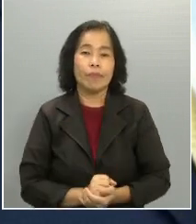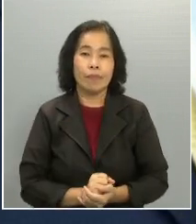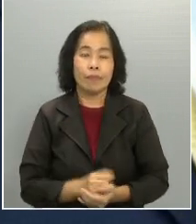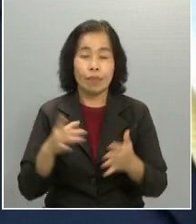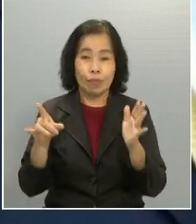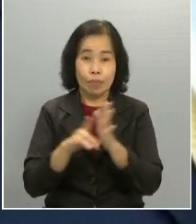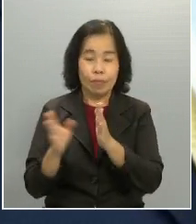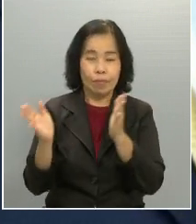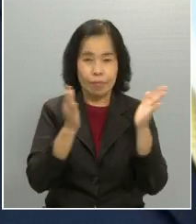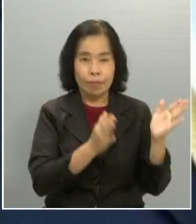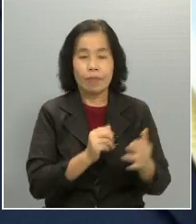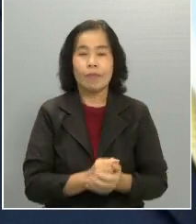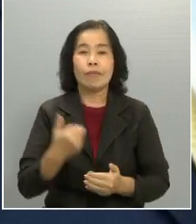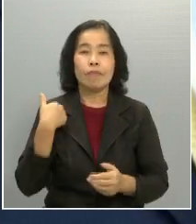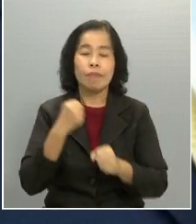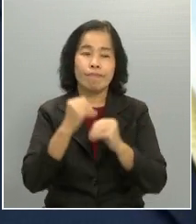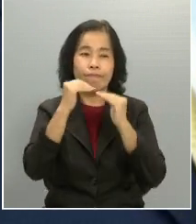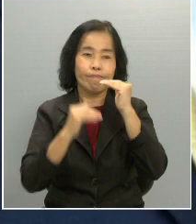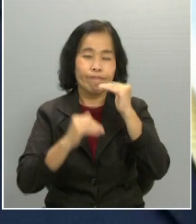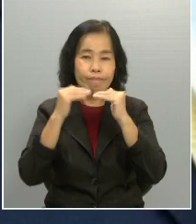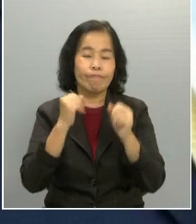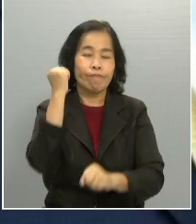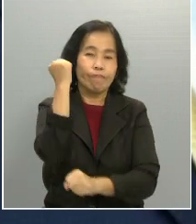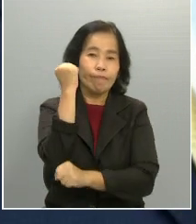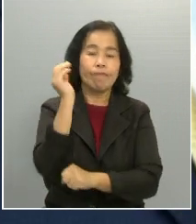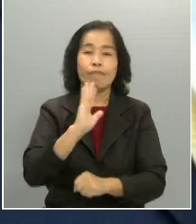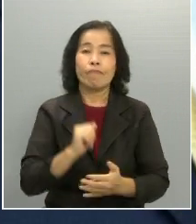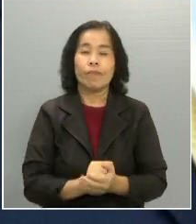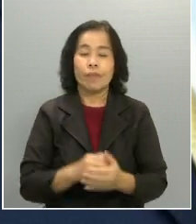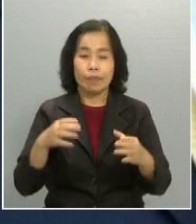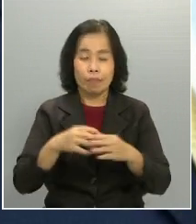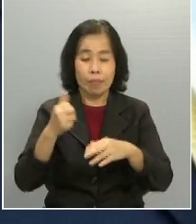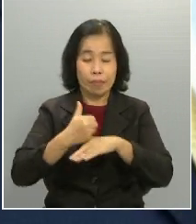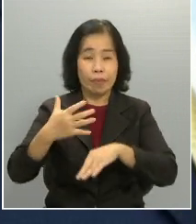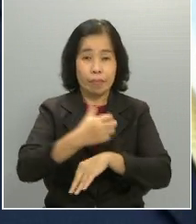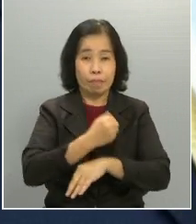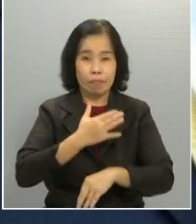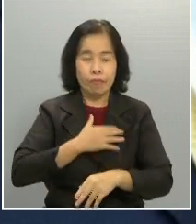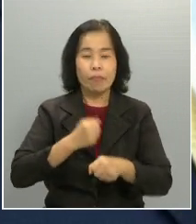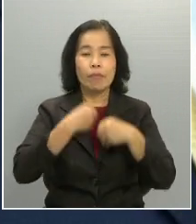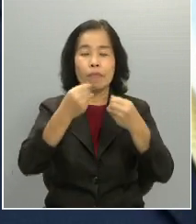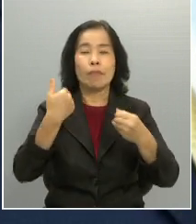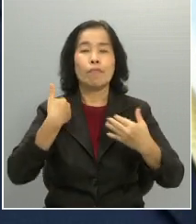ตอบโจทย์ความเหลื่อมล้ำความยากจนจะเป็นพรรคการเมืองที่ทำให้สังคม